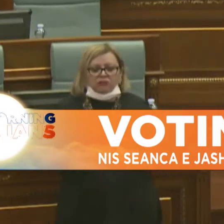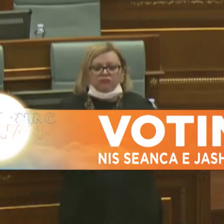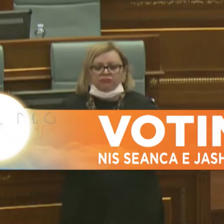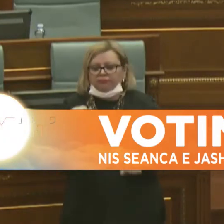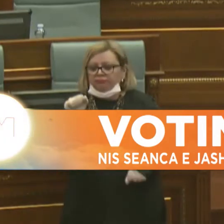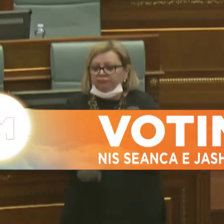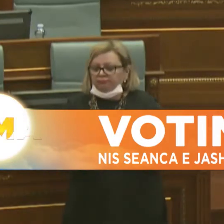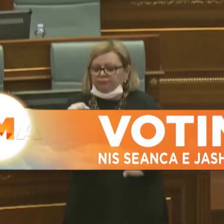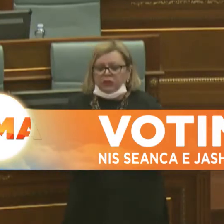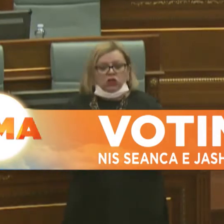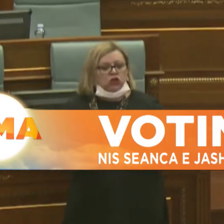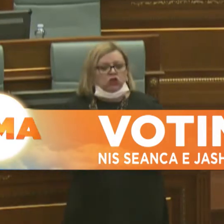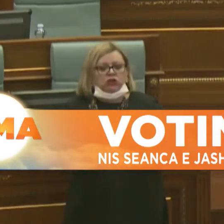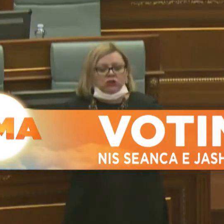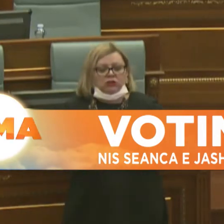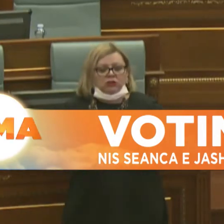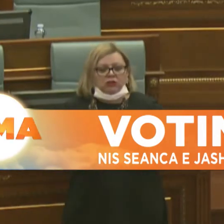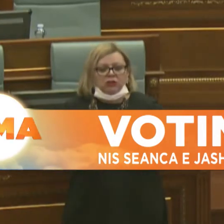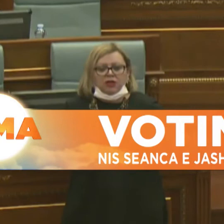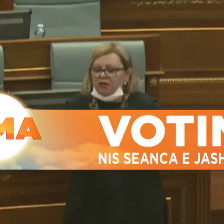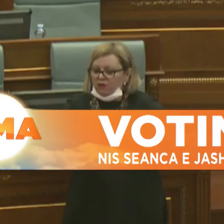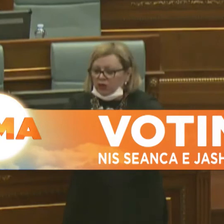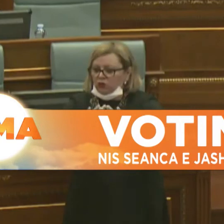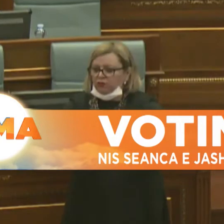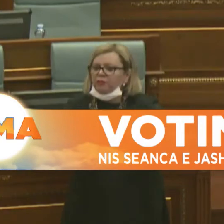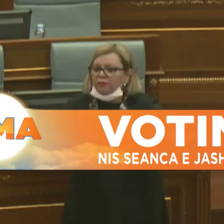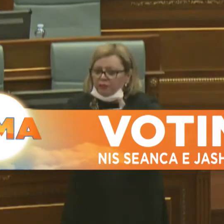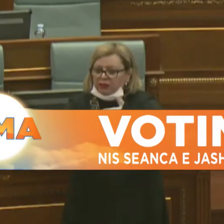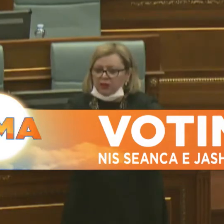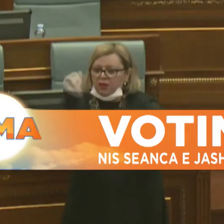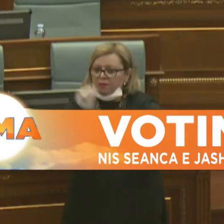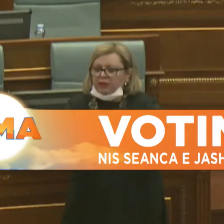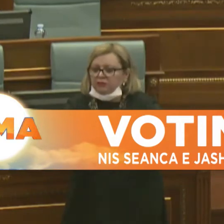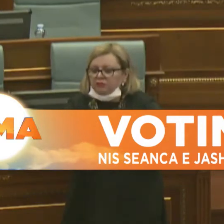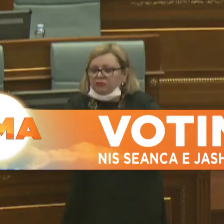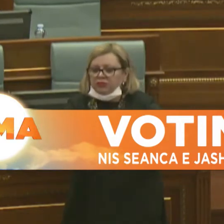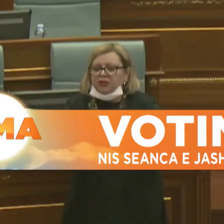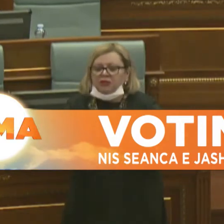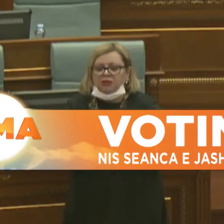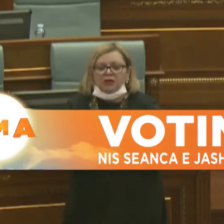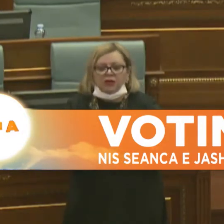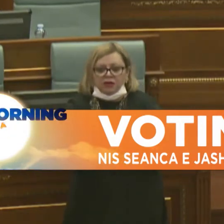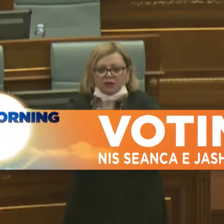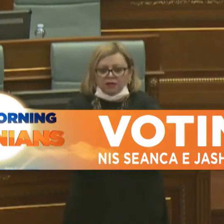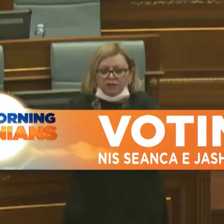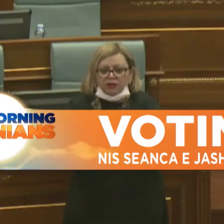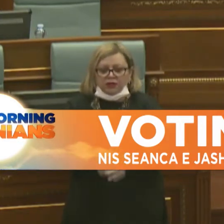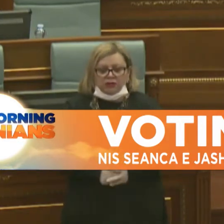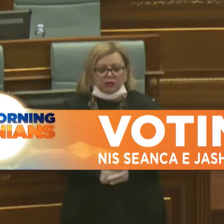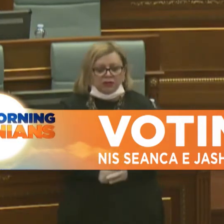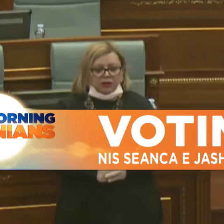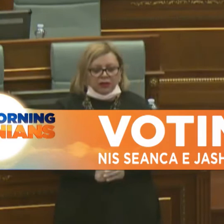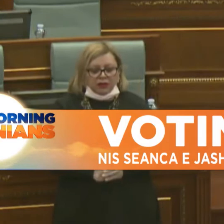mobilizuar sistemin tonë shëndetësor dhe infrastrukturën mbështetëse për të parandaluar përhapjen e virusit dhe trajtuar rastet e prekura.